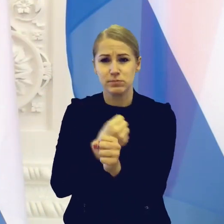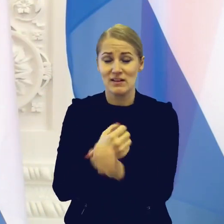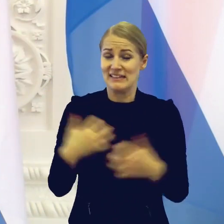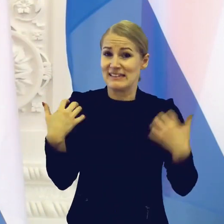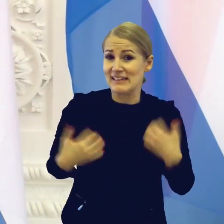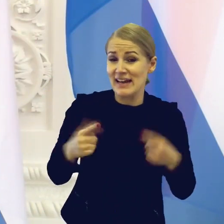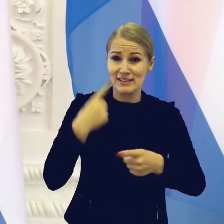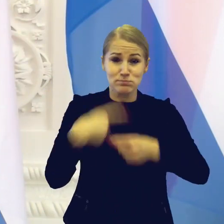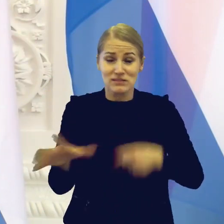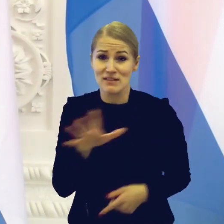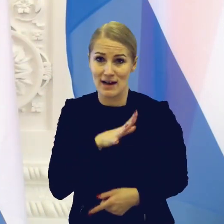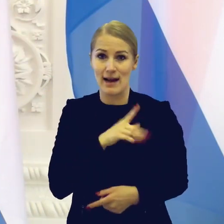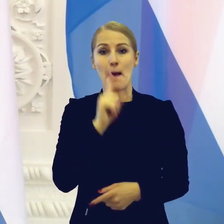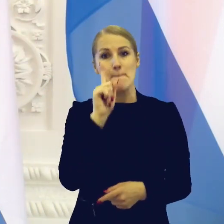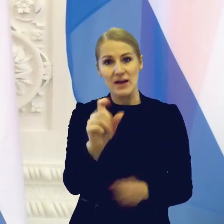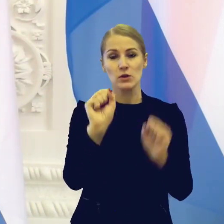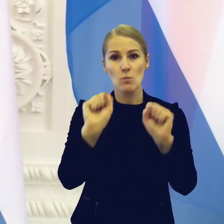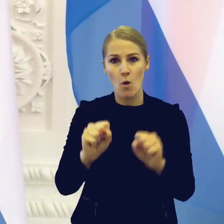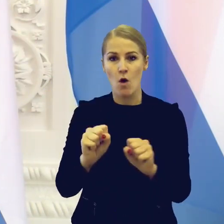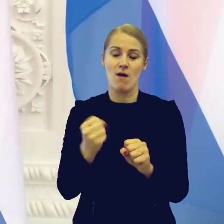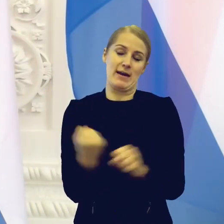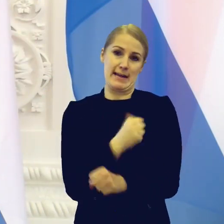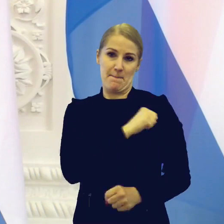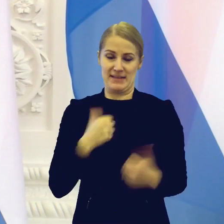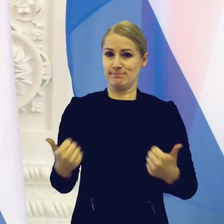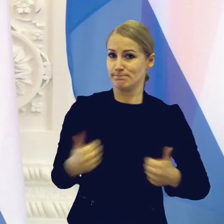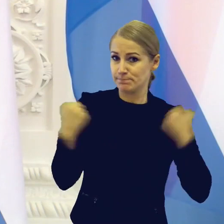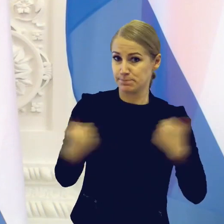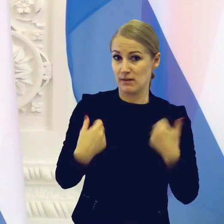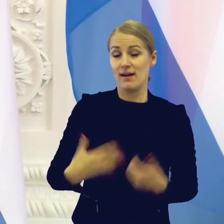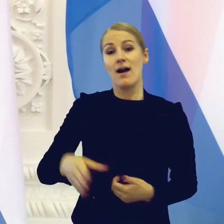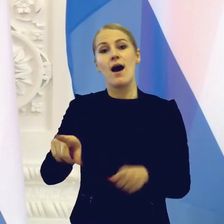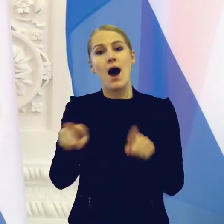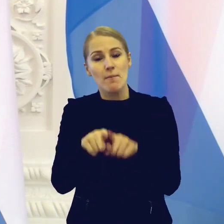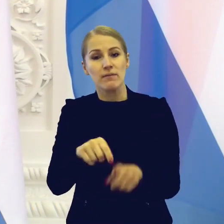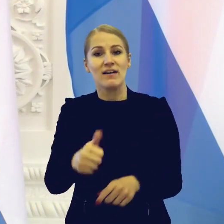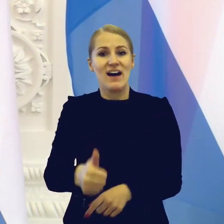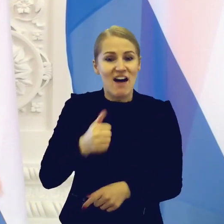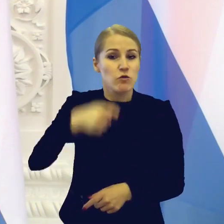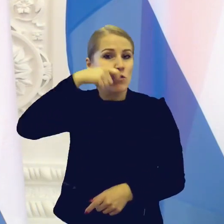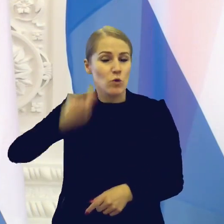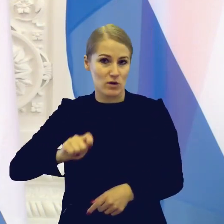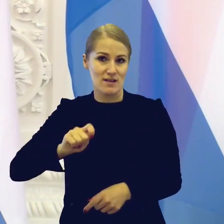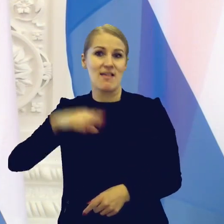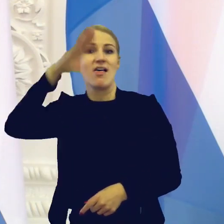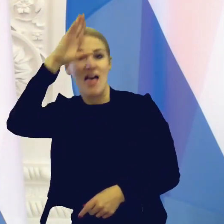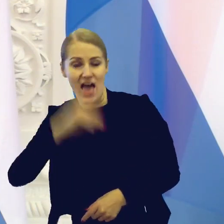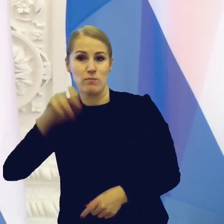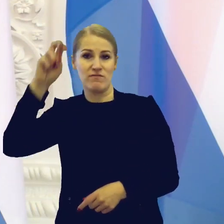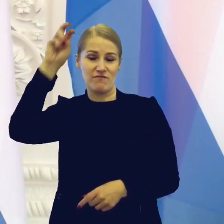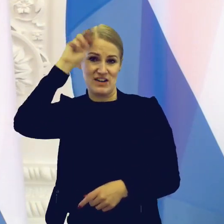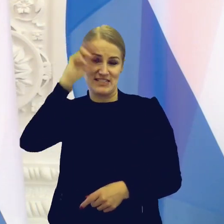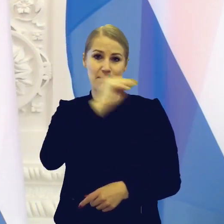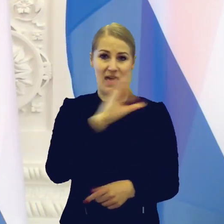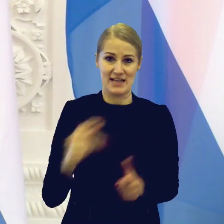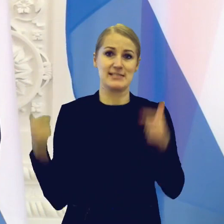neįmanoma. Tačiau tuo pat metu mes turime užtikrinti, kad padarysime viską, kad Ukraina taptų mūsų bendradarbiavimo